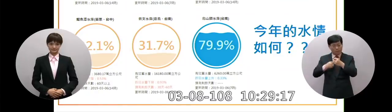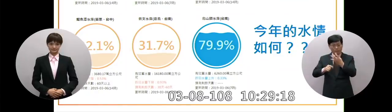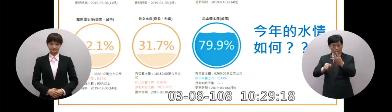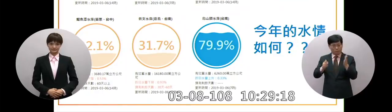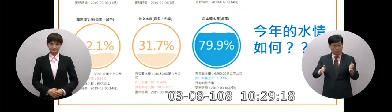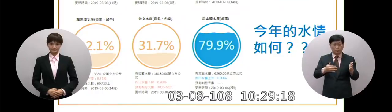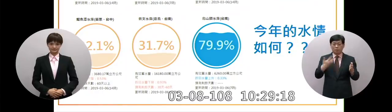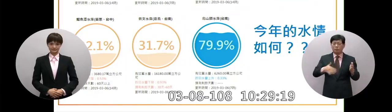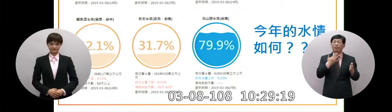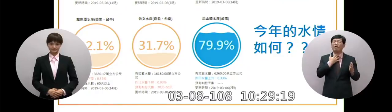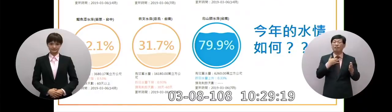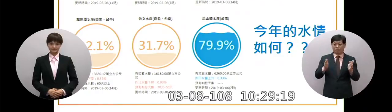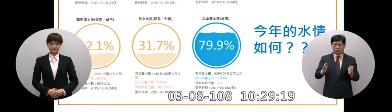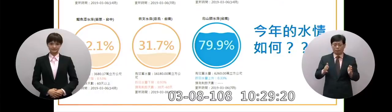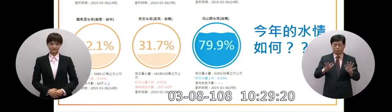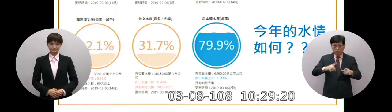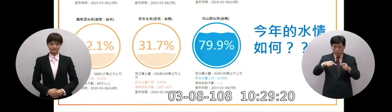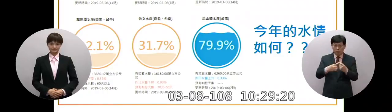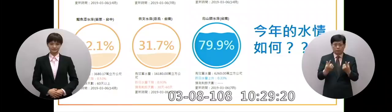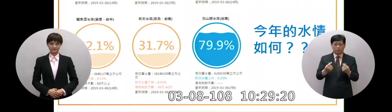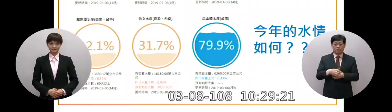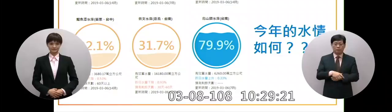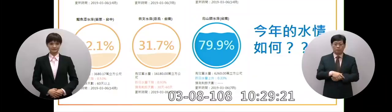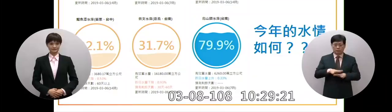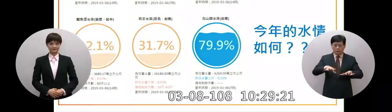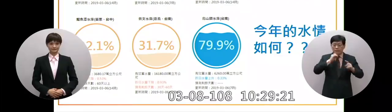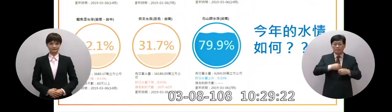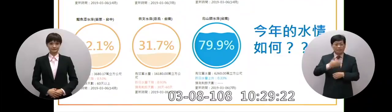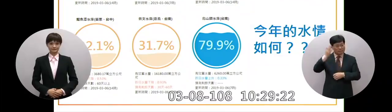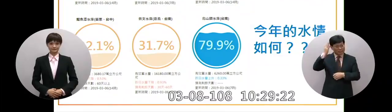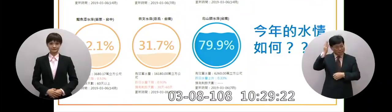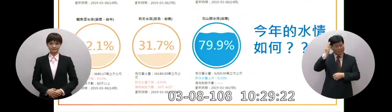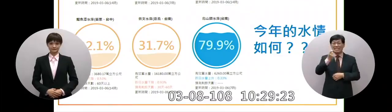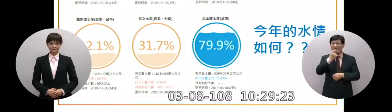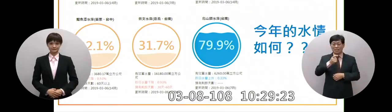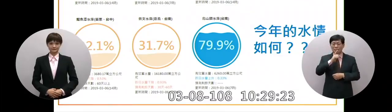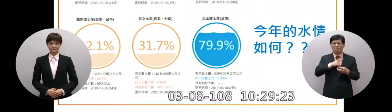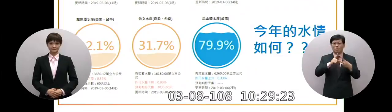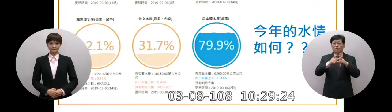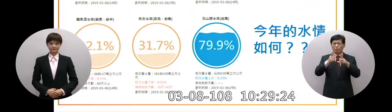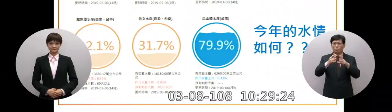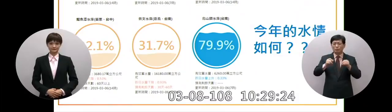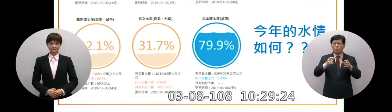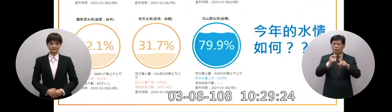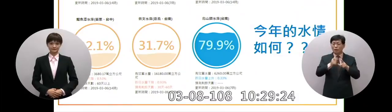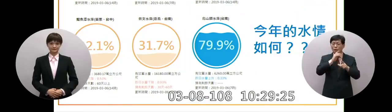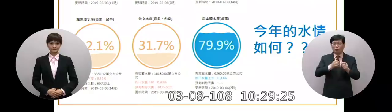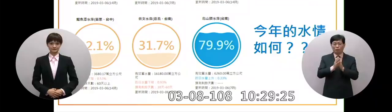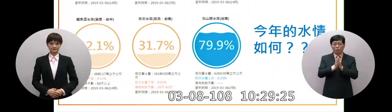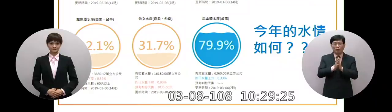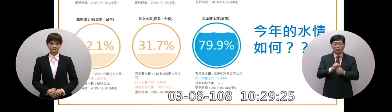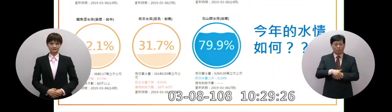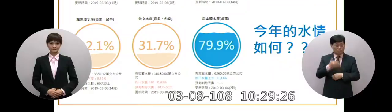是枯水期。尤其今天，今天就是咱的头家啦，吼，咱讲讲土地公司过年了第一届土地公